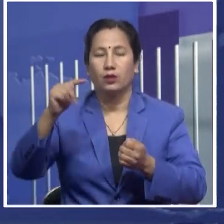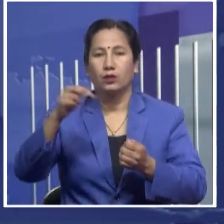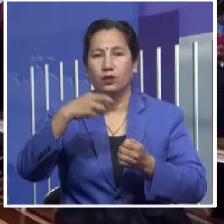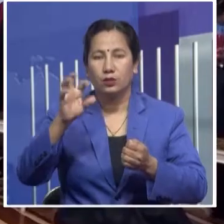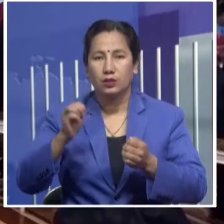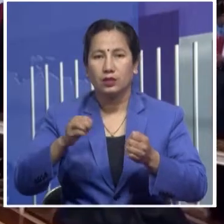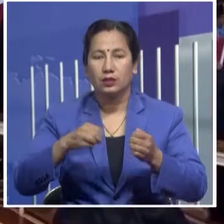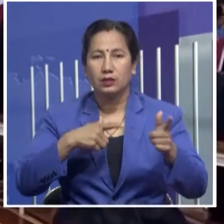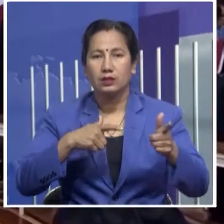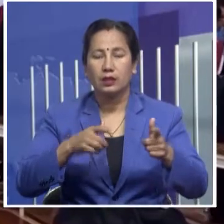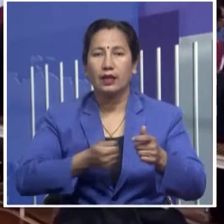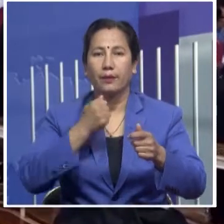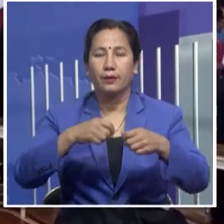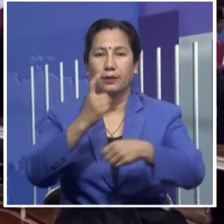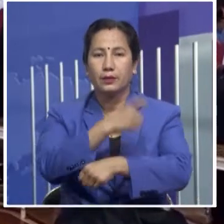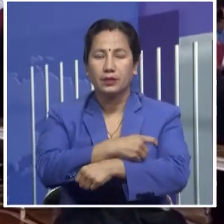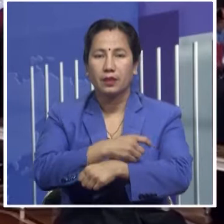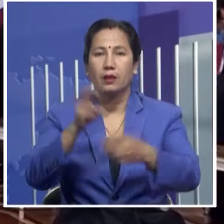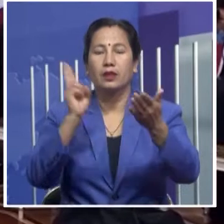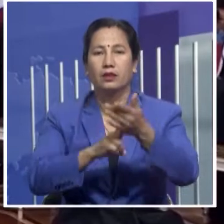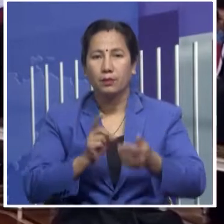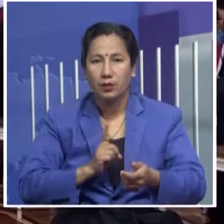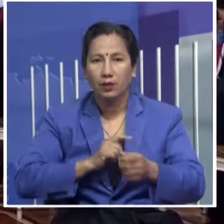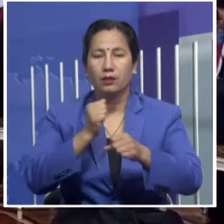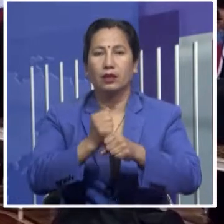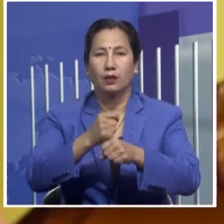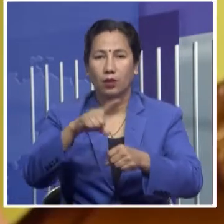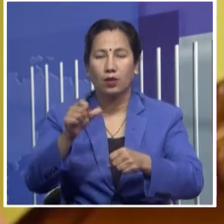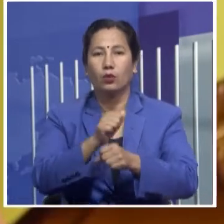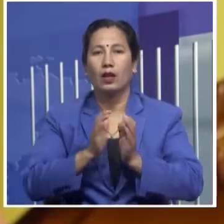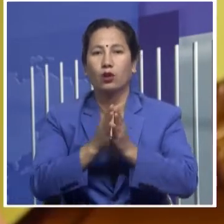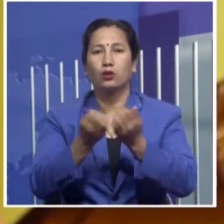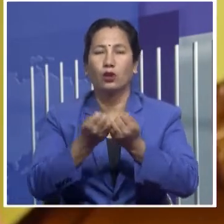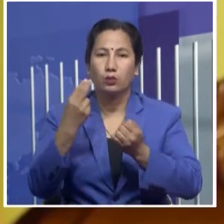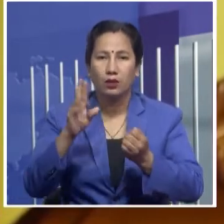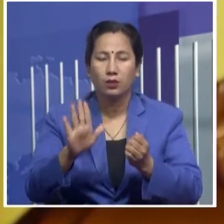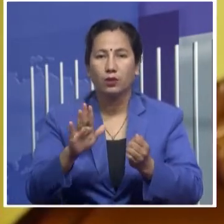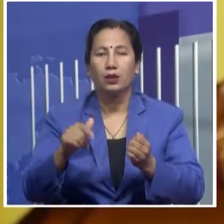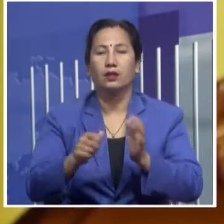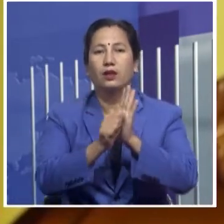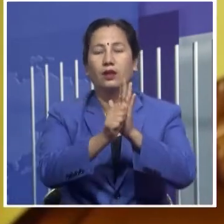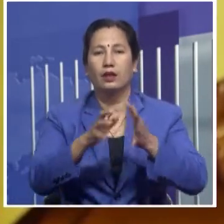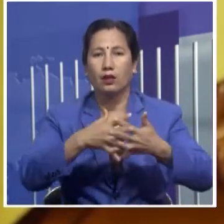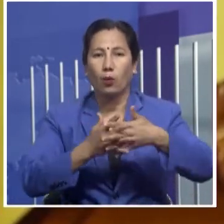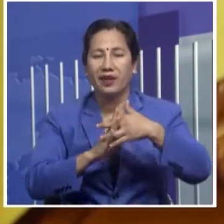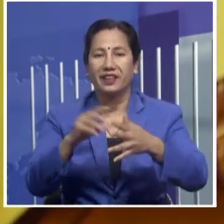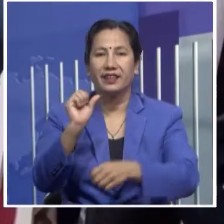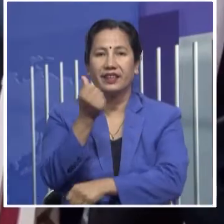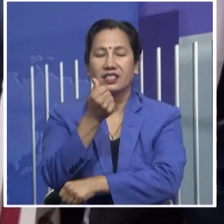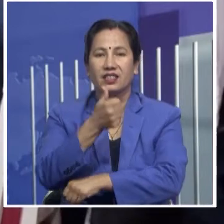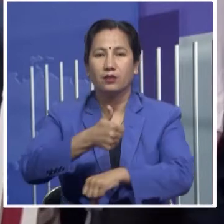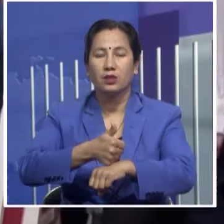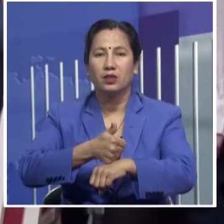सीमामा तैनात भएको अवस्थामा युक्रेनलाई थप तर्साउने काम नगर्न उहाँले आग्रह गर्नुभएको हो। यसअघि अमेरिकी राष्ट्रपति जो